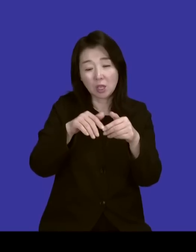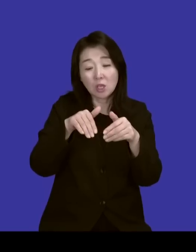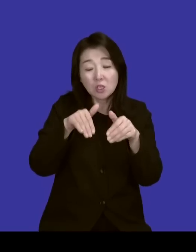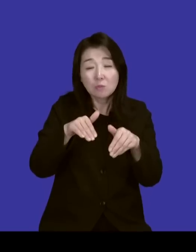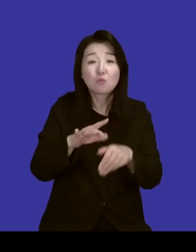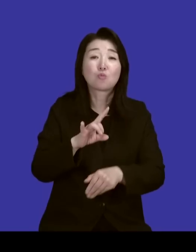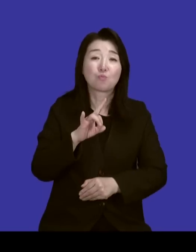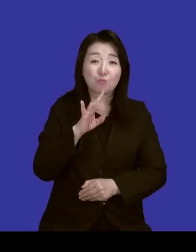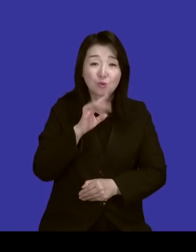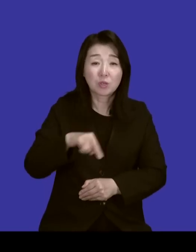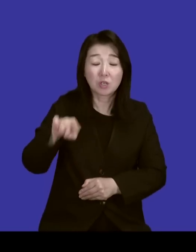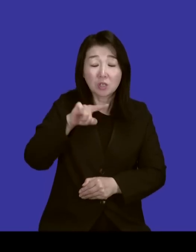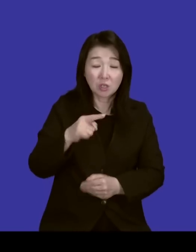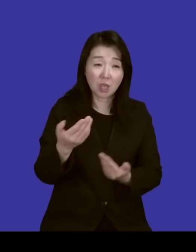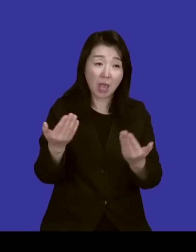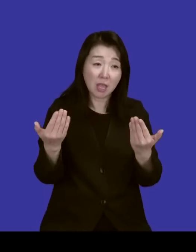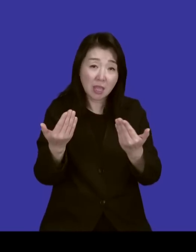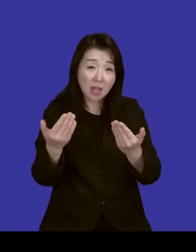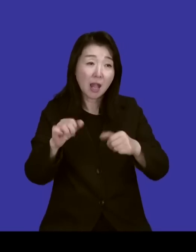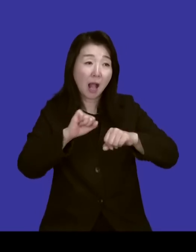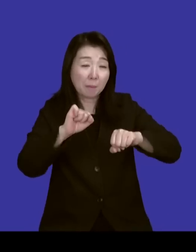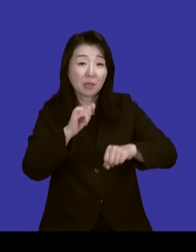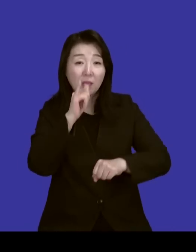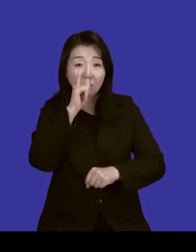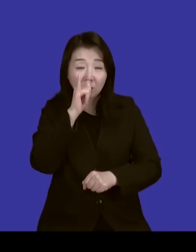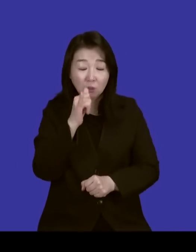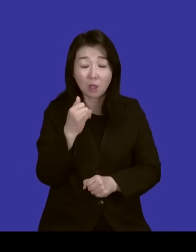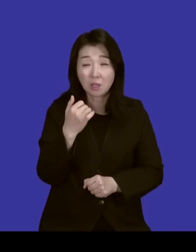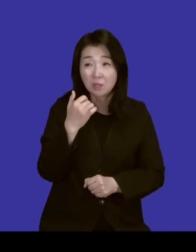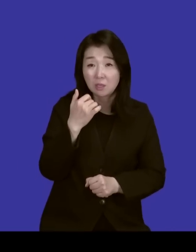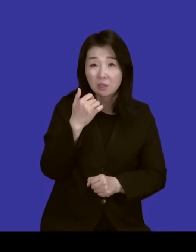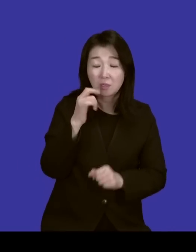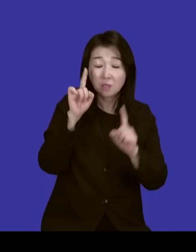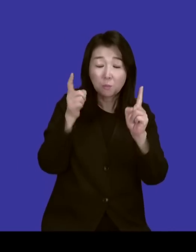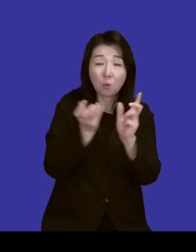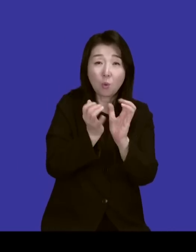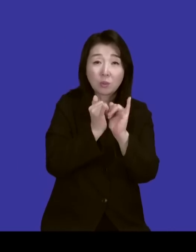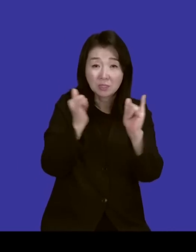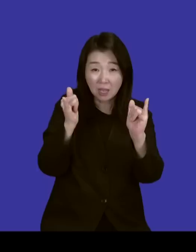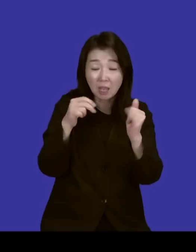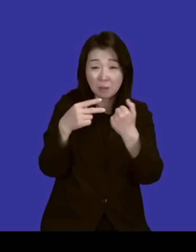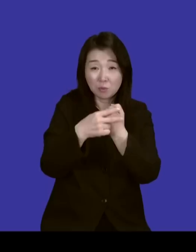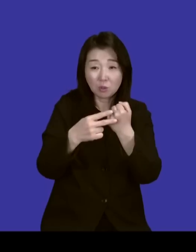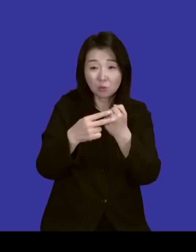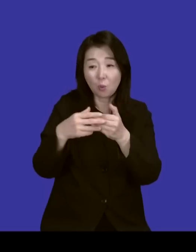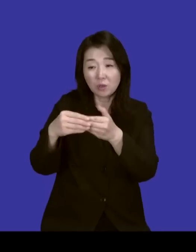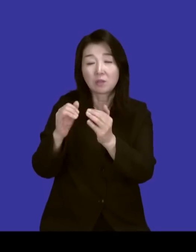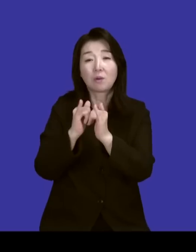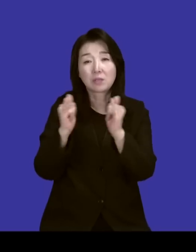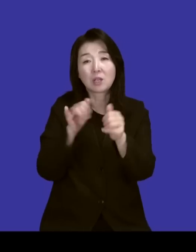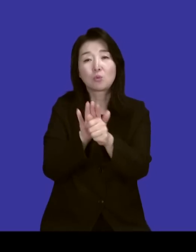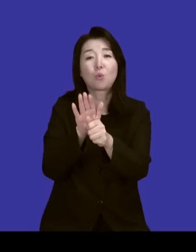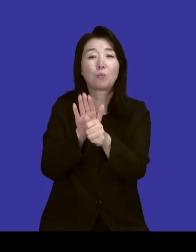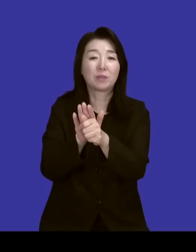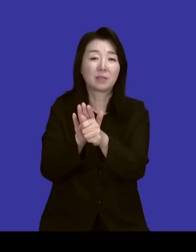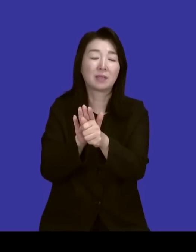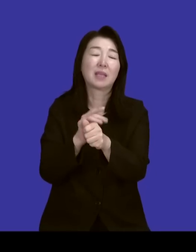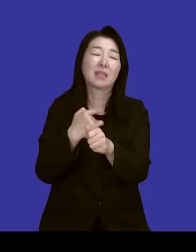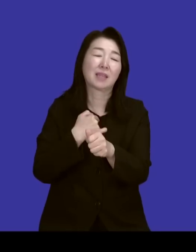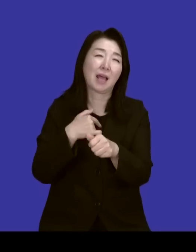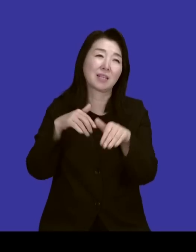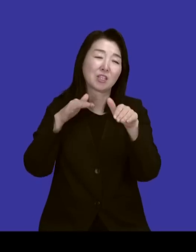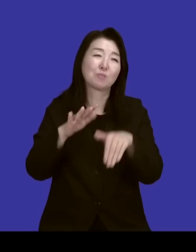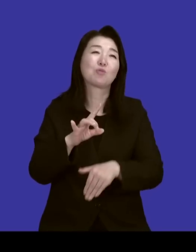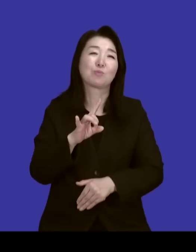그들이 목회를 하고 저는 그 목회하는 평신도 목회자들을 돕는